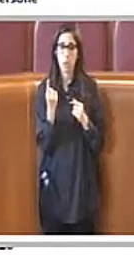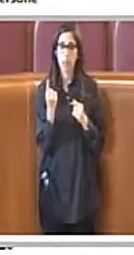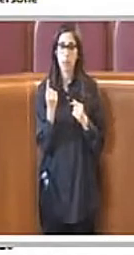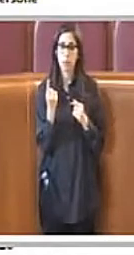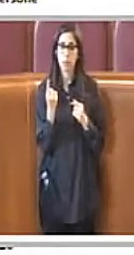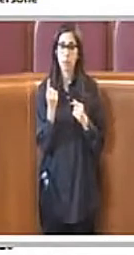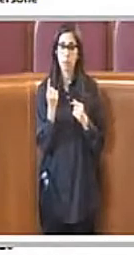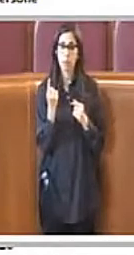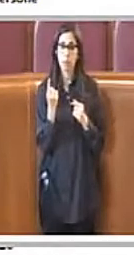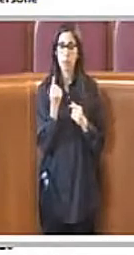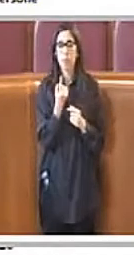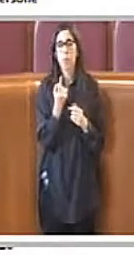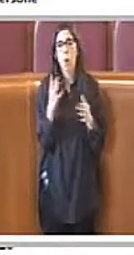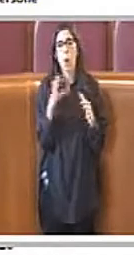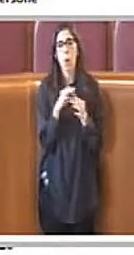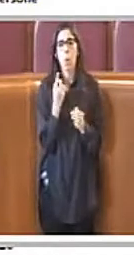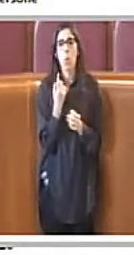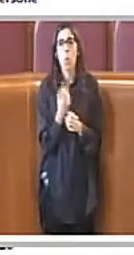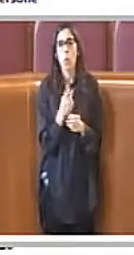su un tema.